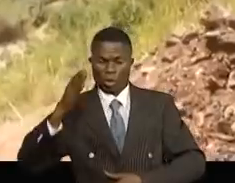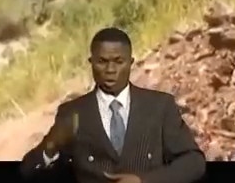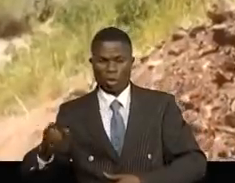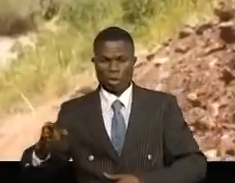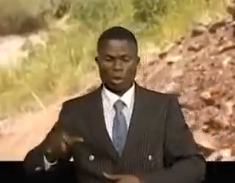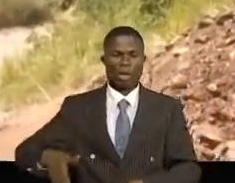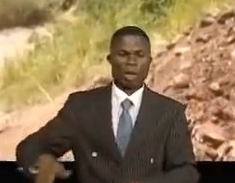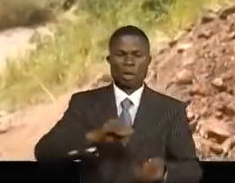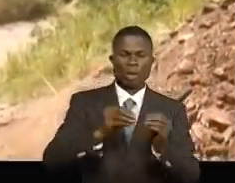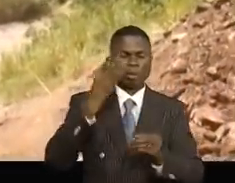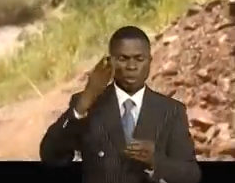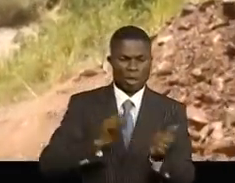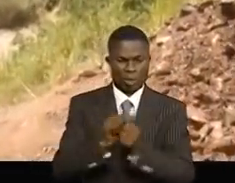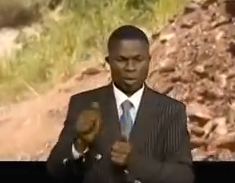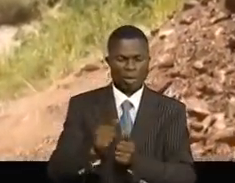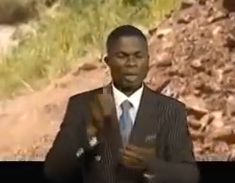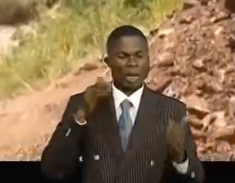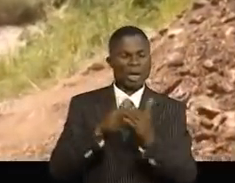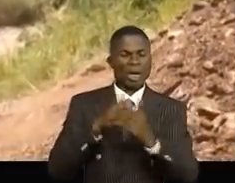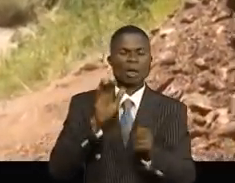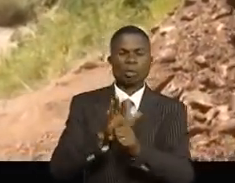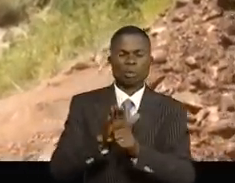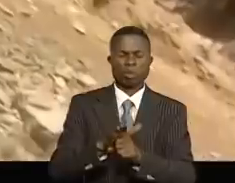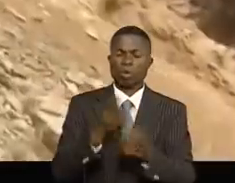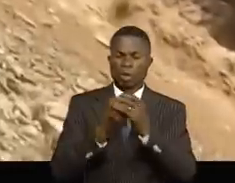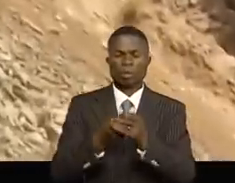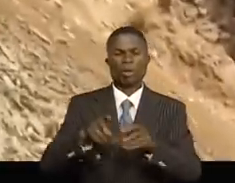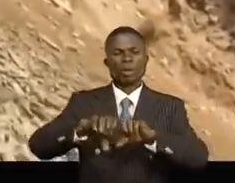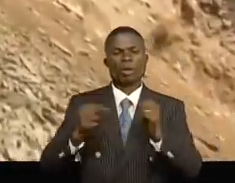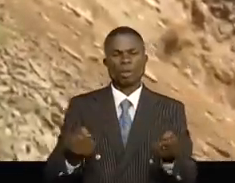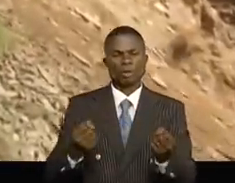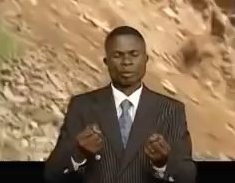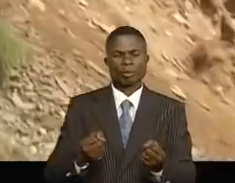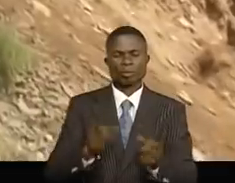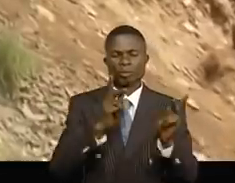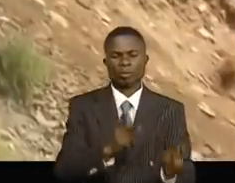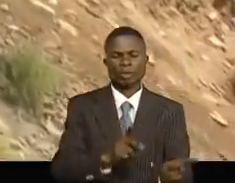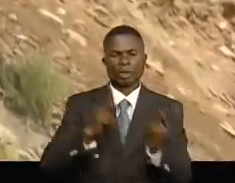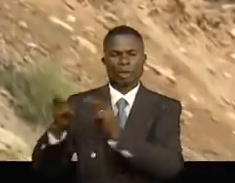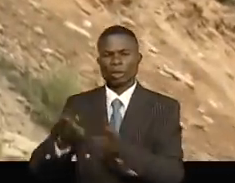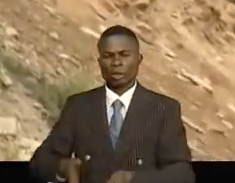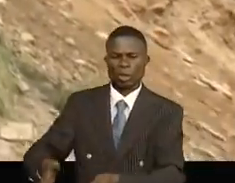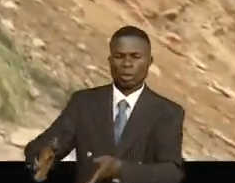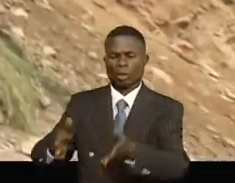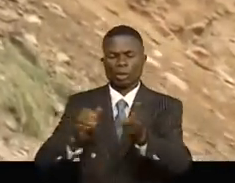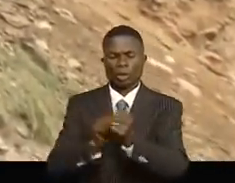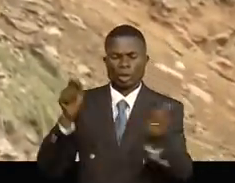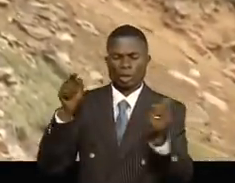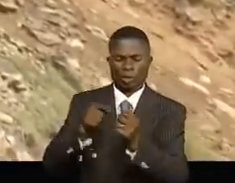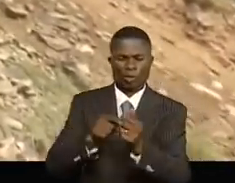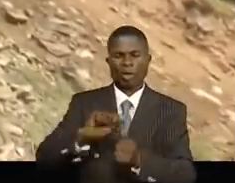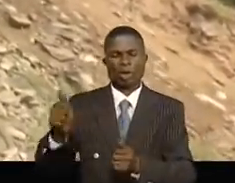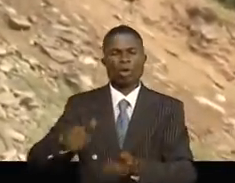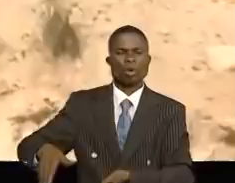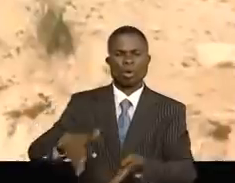la RN5 est tracée présentent une menace de sa disparition. La délocalisation du trafic des escarpements d'Ngomo vers la variante de